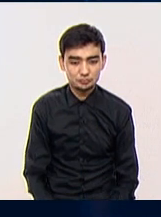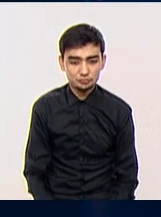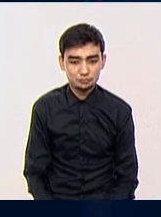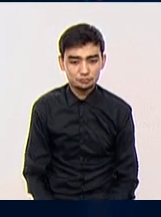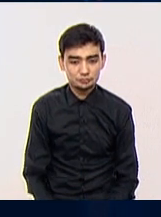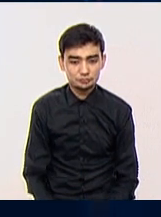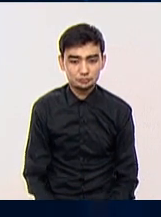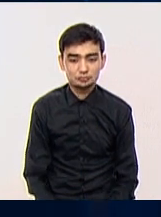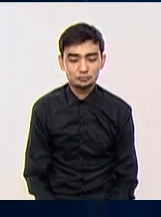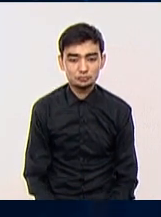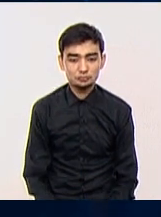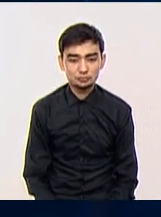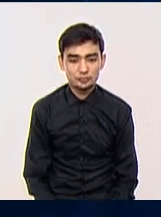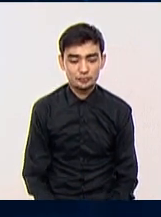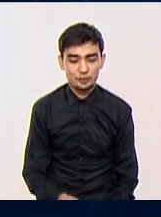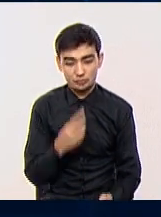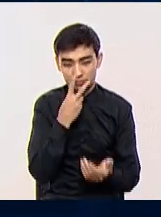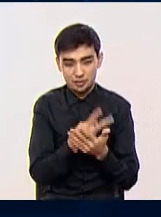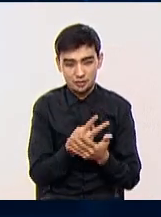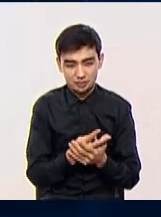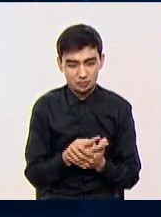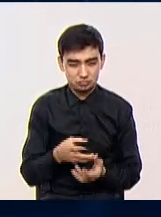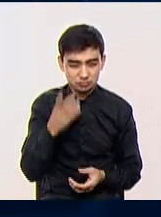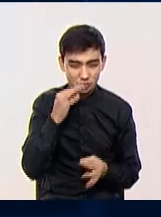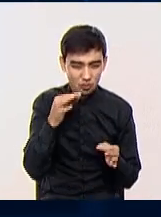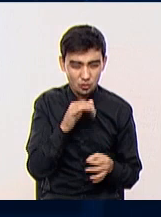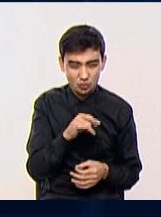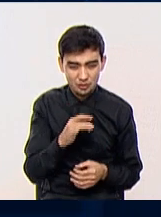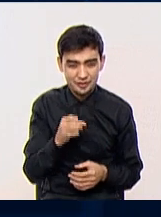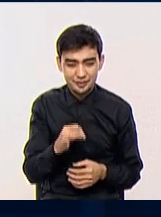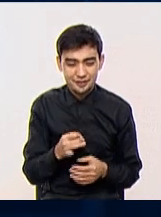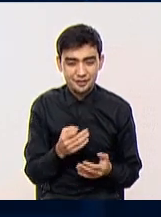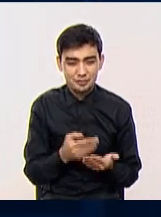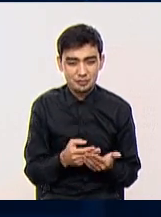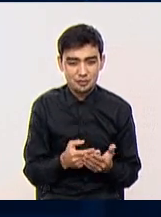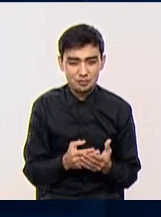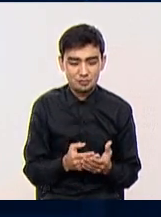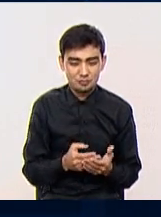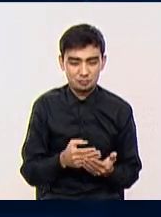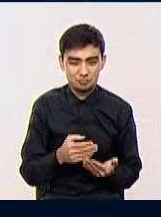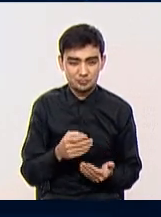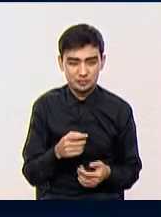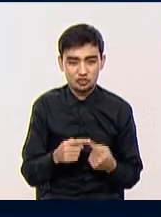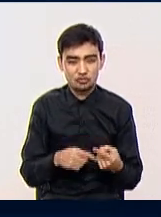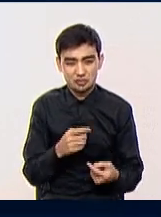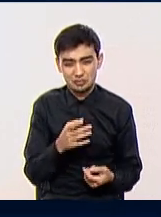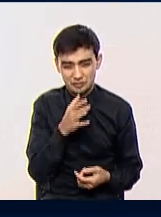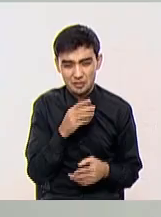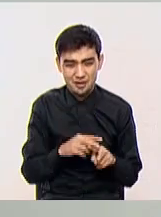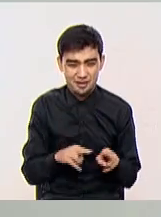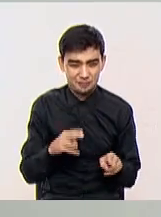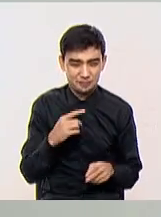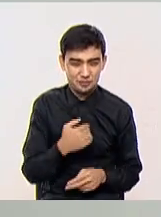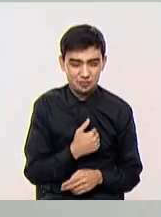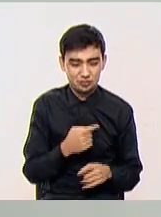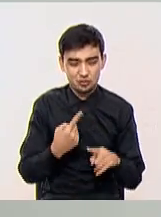Ну, и уроки истории показывают, что после значительного спада через какое-то время, так же, как и